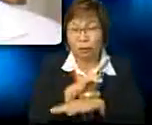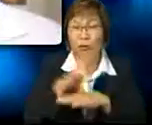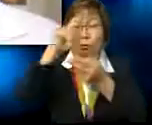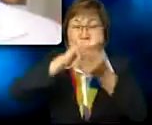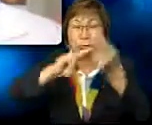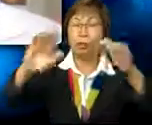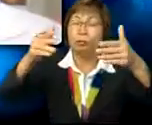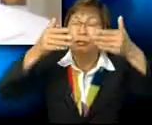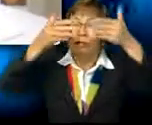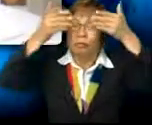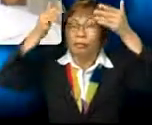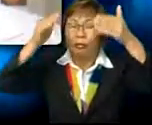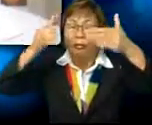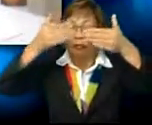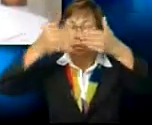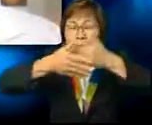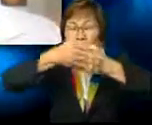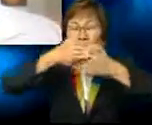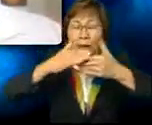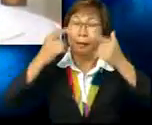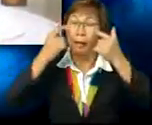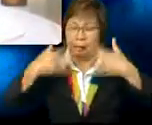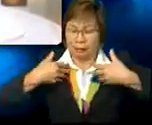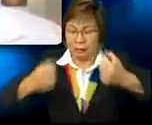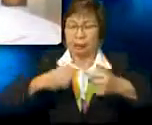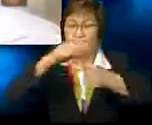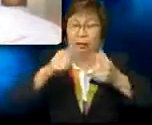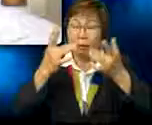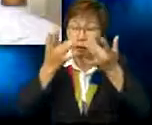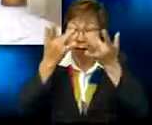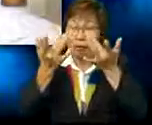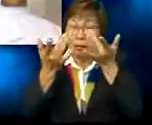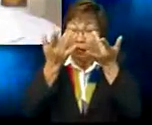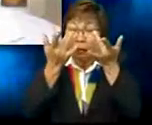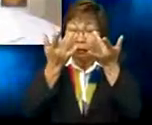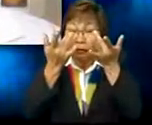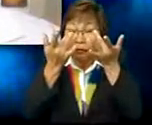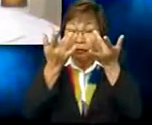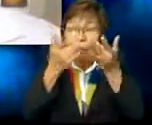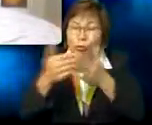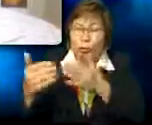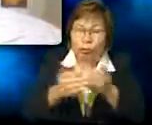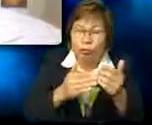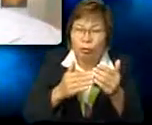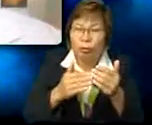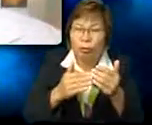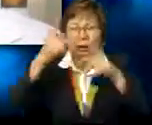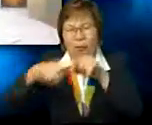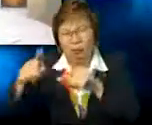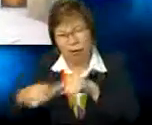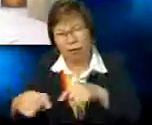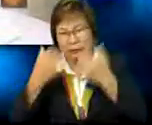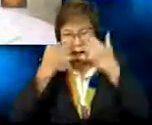masuk di lapisan mata kita sihat. Apabila kita letak kanta lekap, maka walaupun kita ada macam-macam jenis